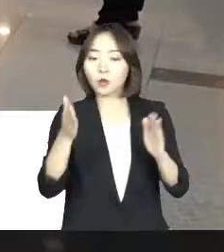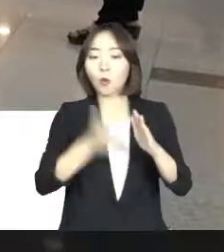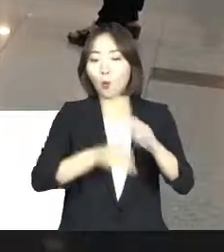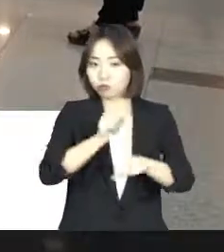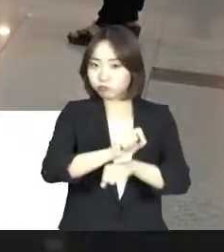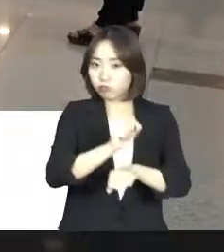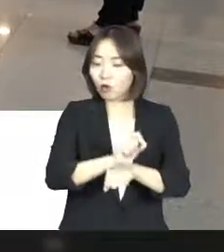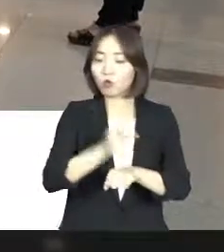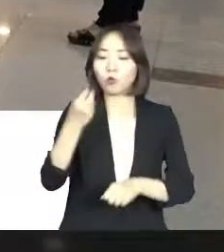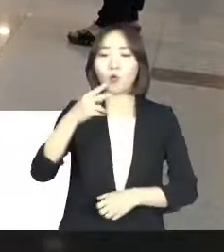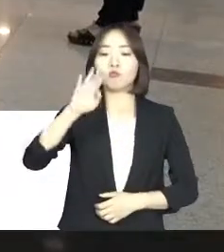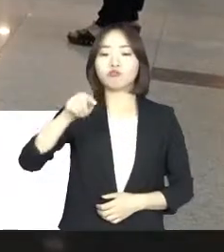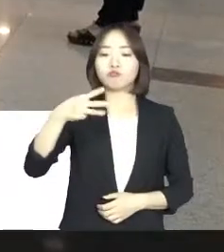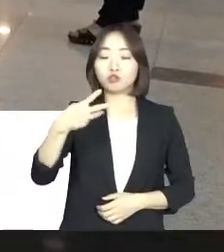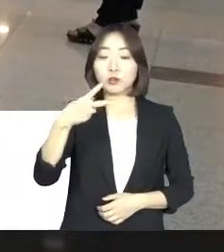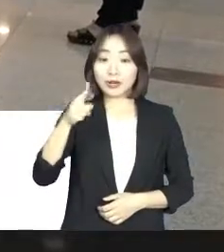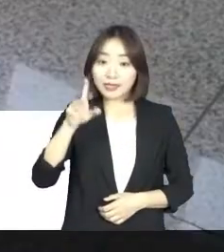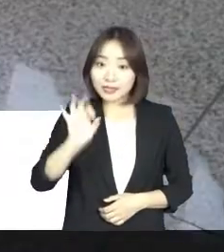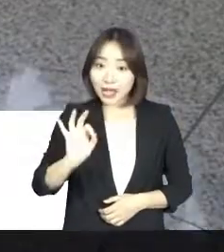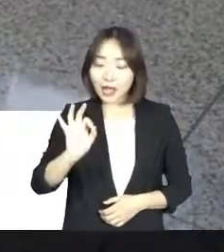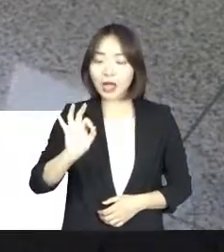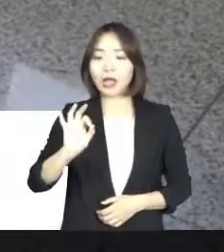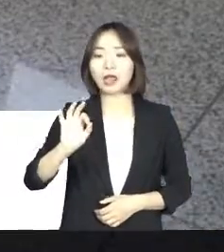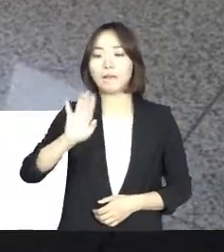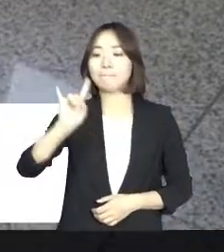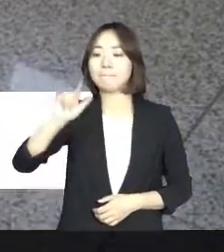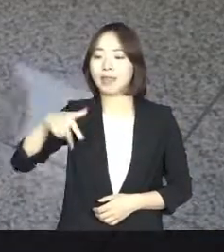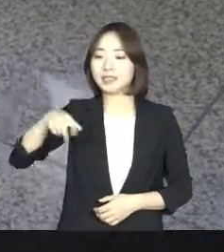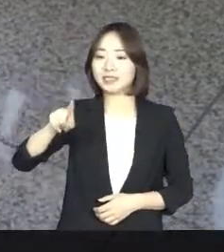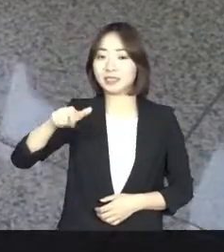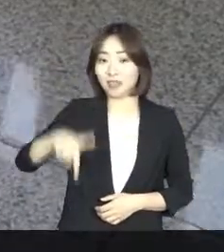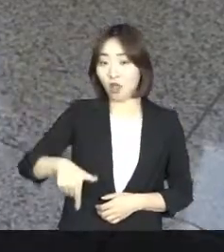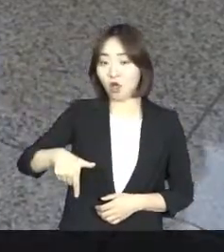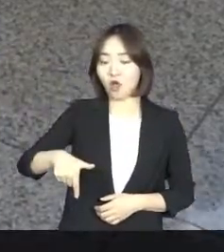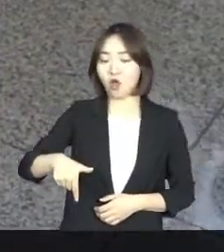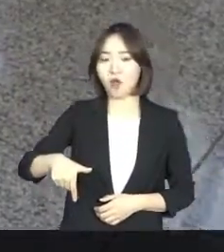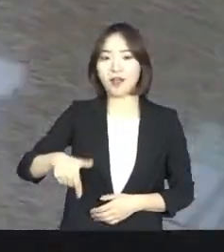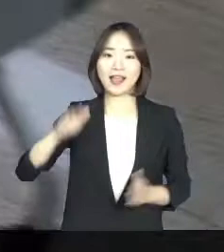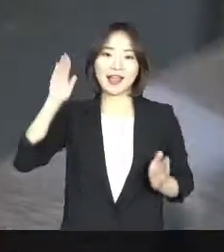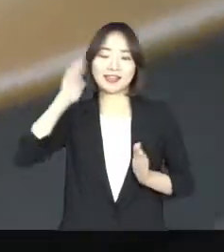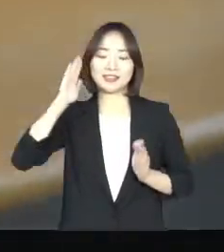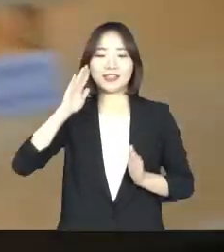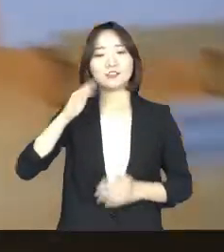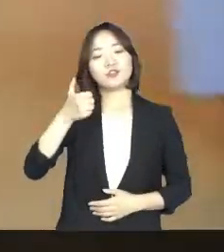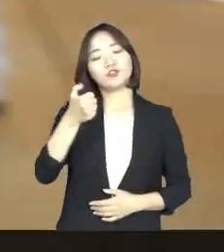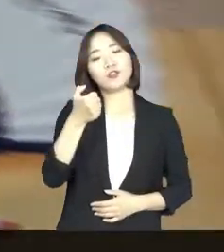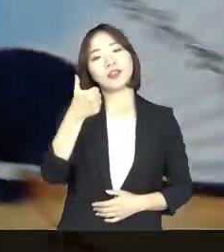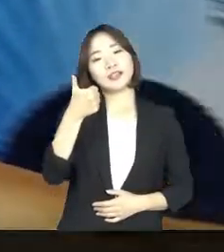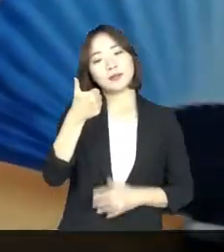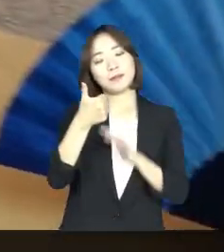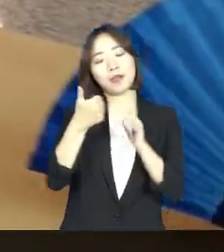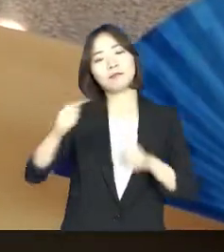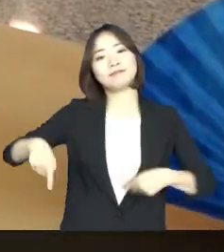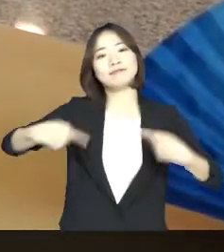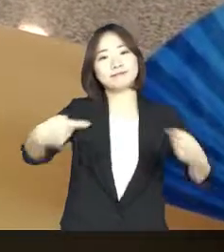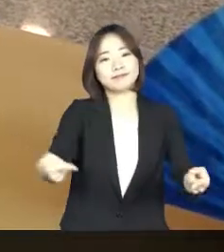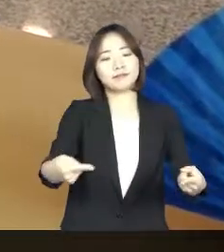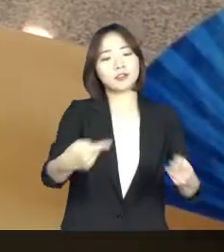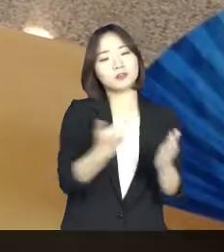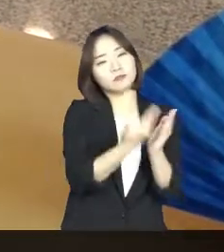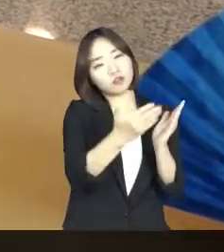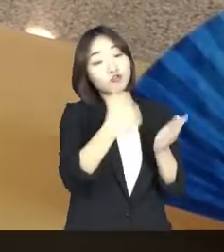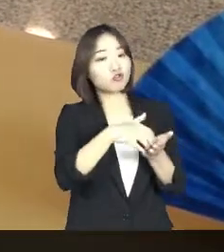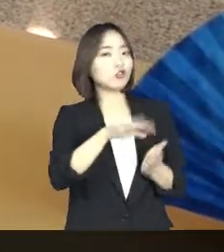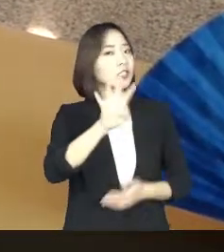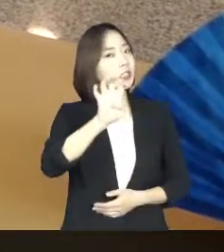전시회에는 천안시 공무원들과 불당동, 백석동 주민자치 수강생 55명이 참여해 만들어진 40여 점의